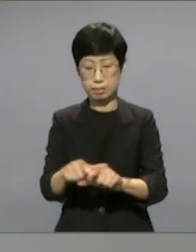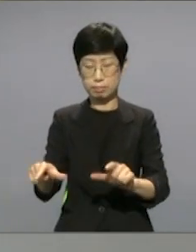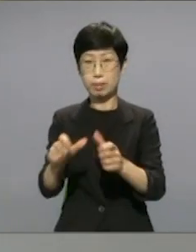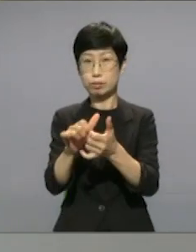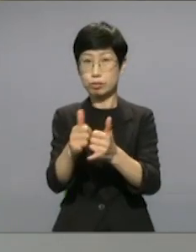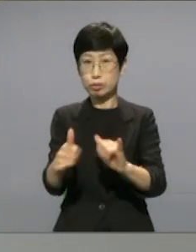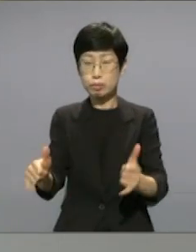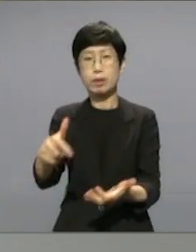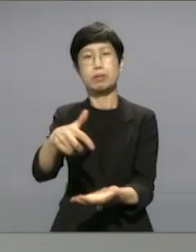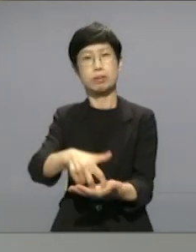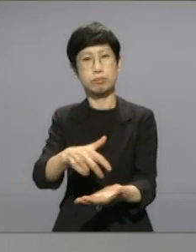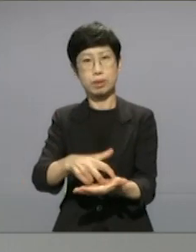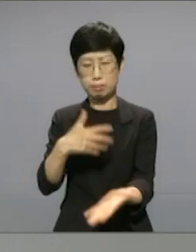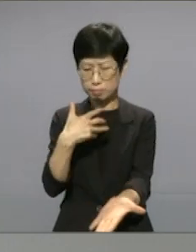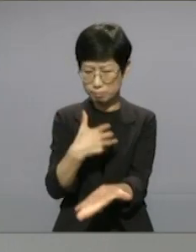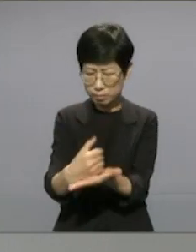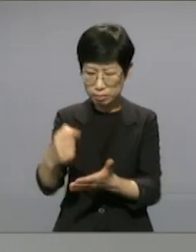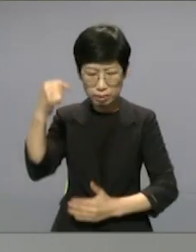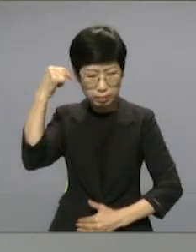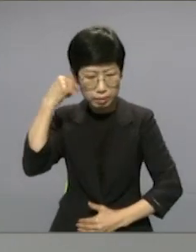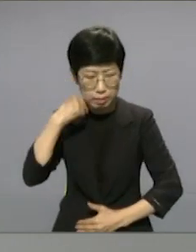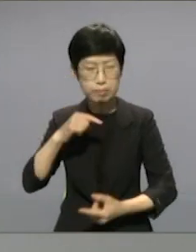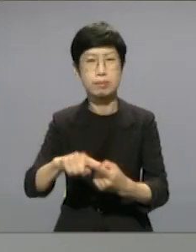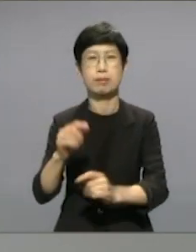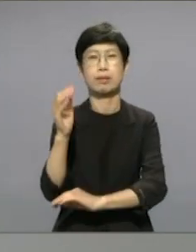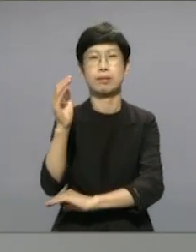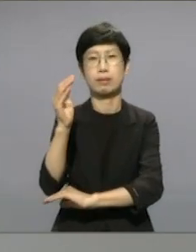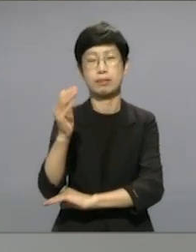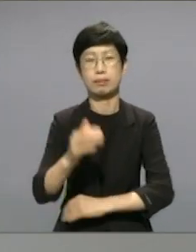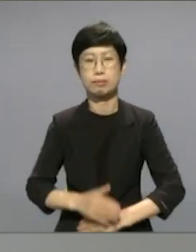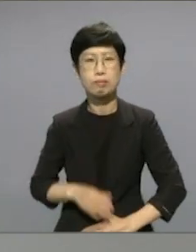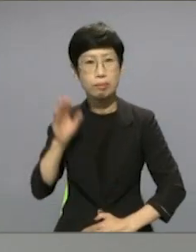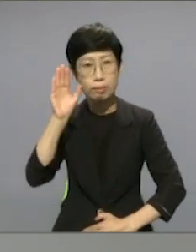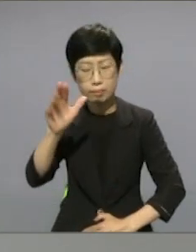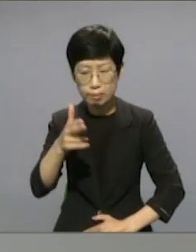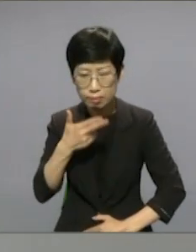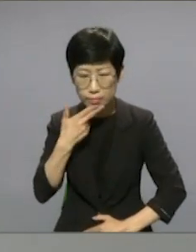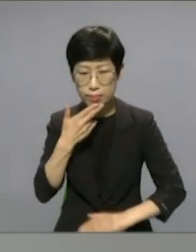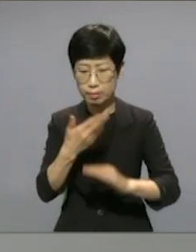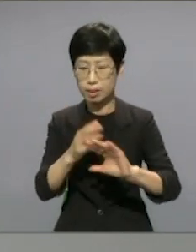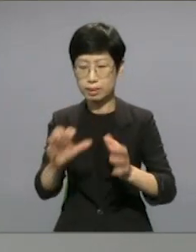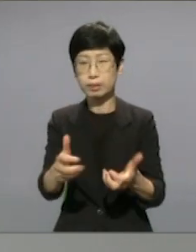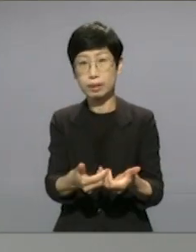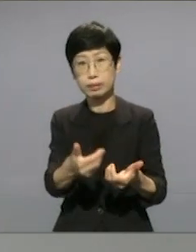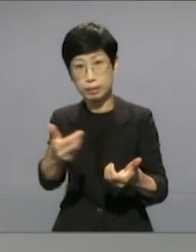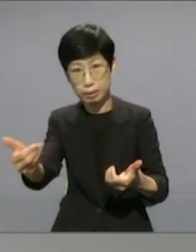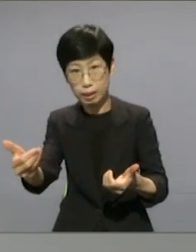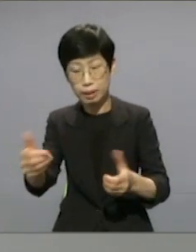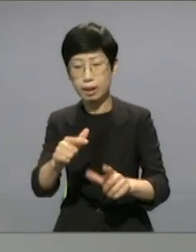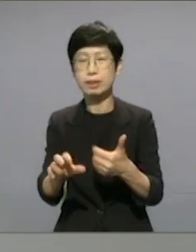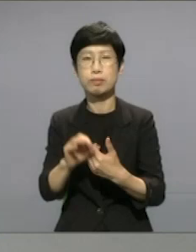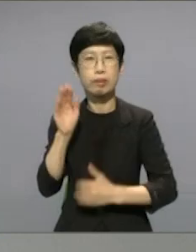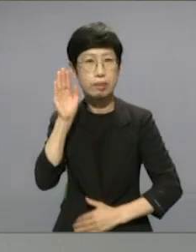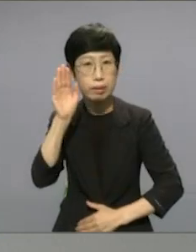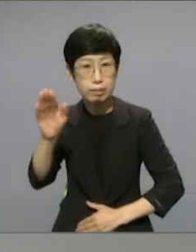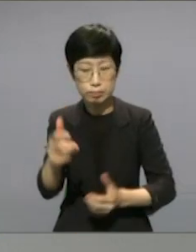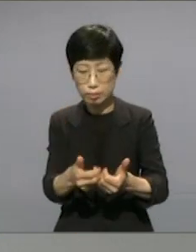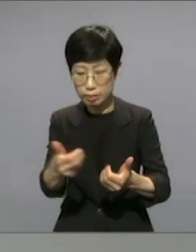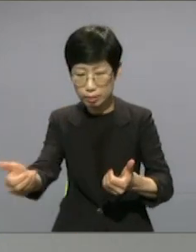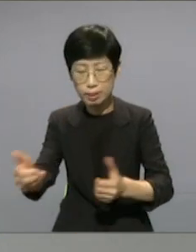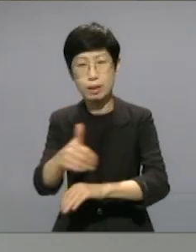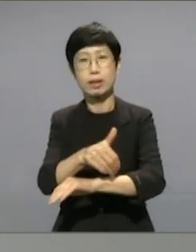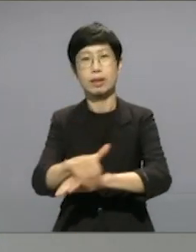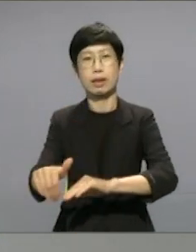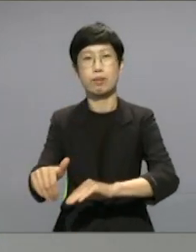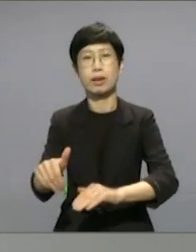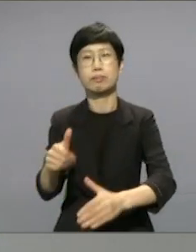국민들은 박탈감과 괴리감을 호소하고 있습니다. 미래가 없다며 해외로 떠나거나 떠날 계획을 세우고 있습니다.